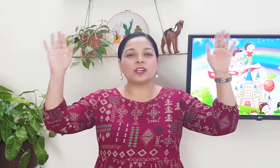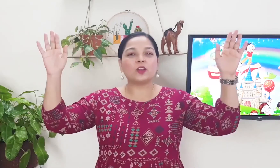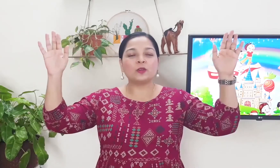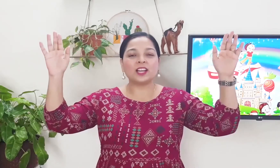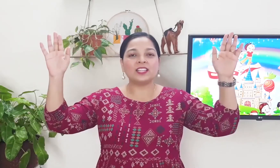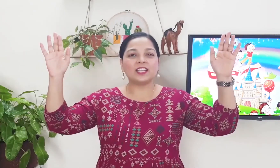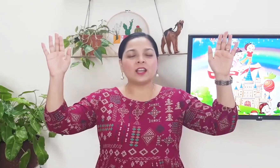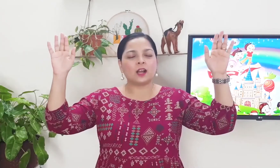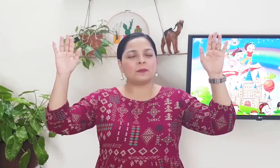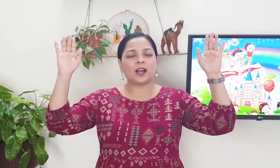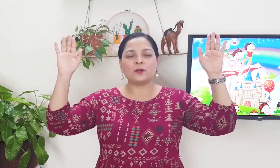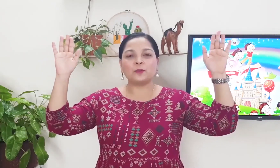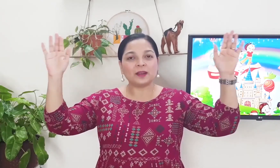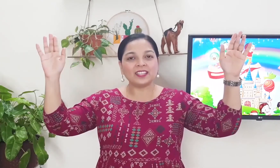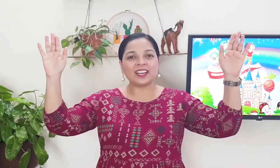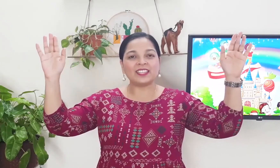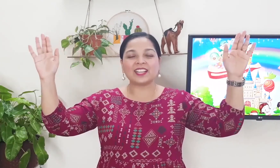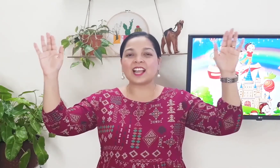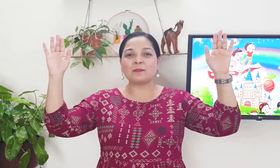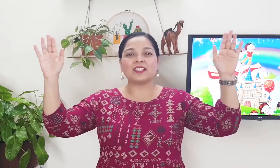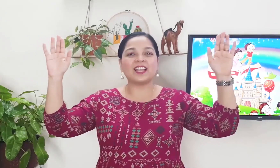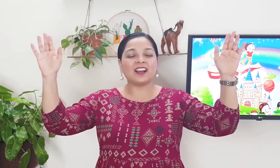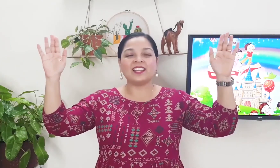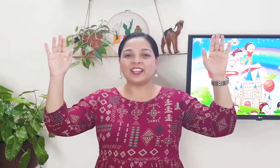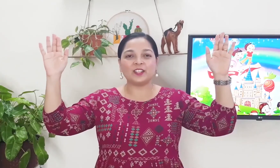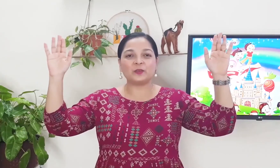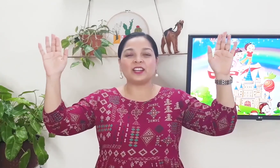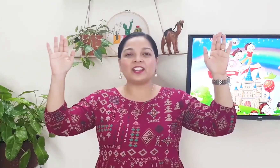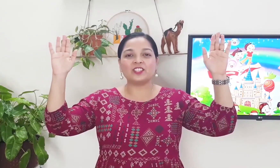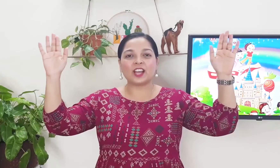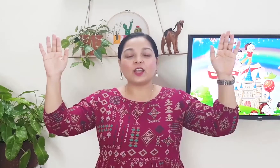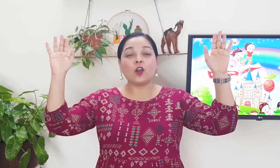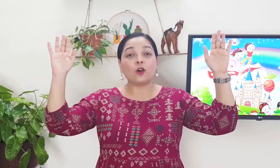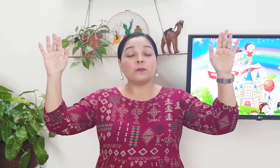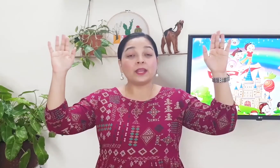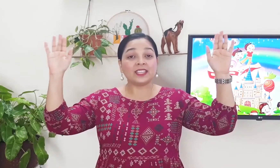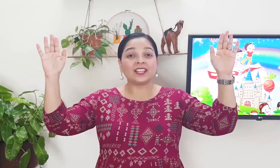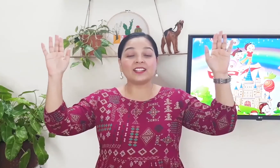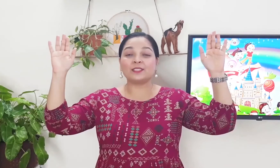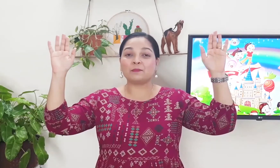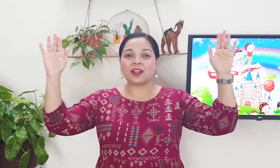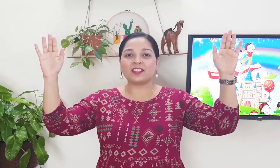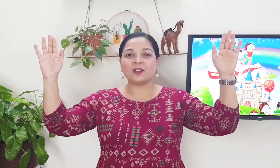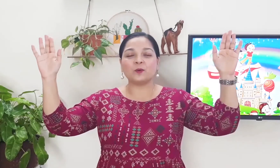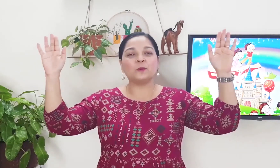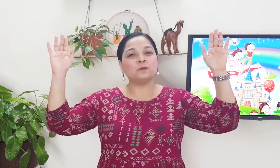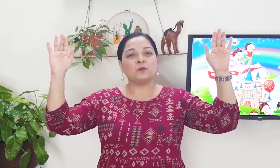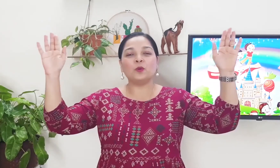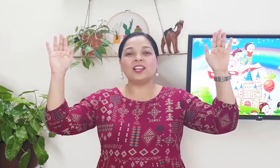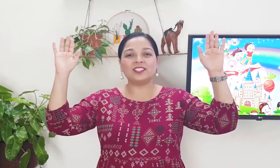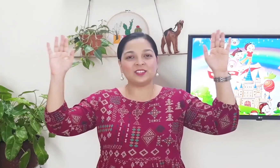को स्वर्ग की ओर उठा लीजिए, अपने आंखों को बंद कर लीजिए ताकि आपका ध्यान इधर उधर ना जाए और मेरे साथ इस प्रार्थना